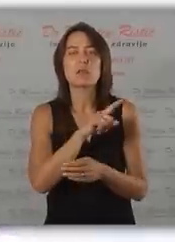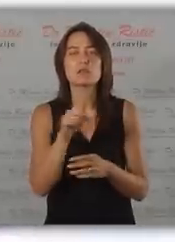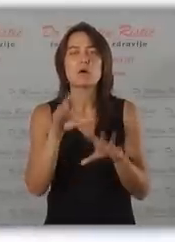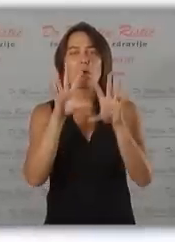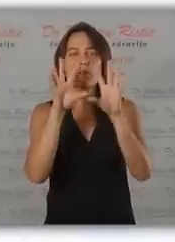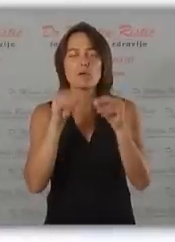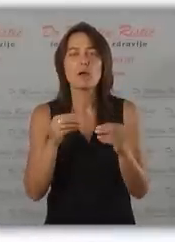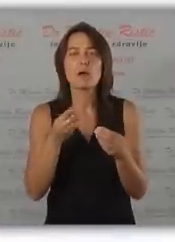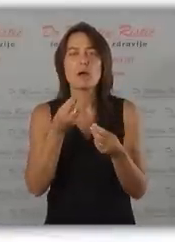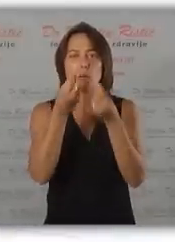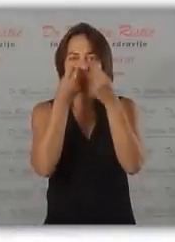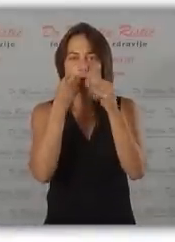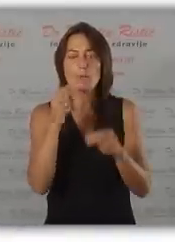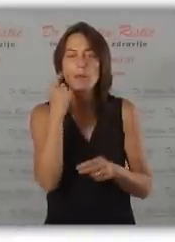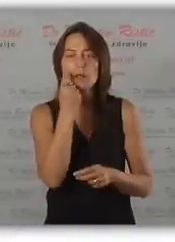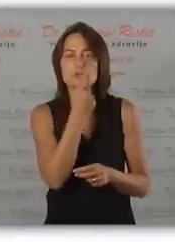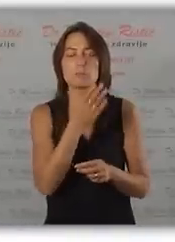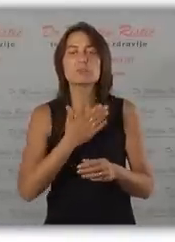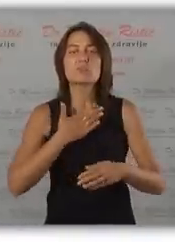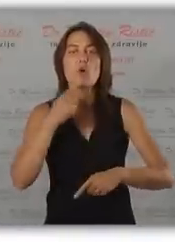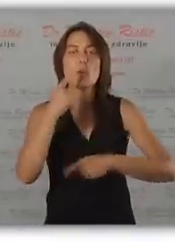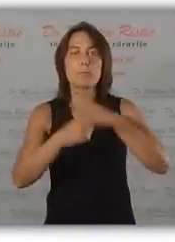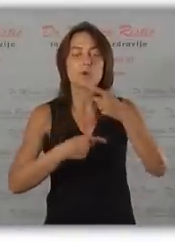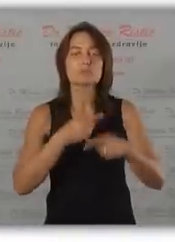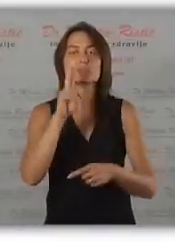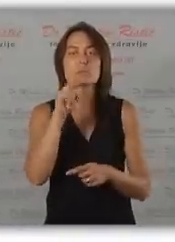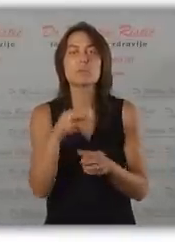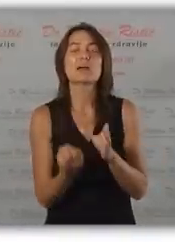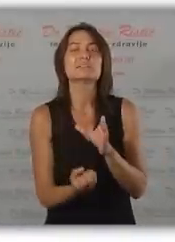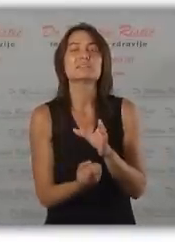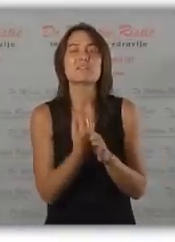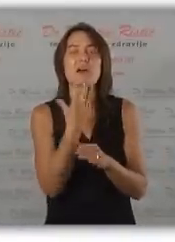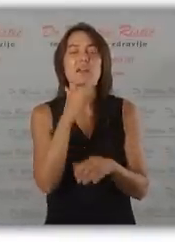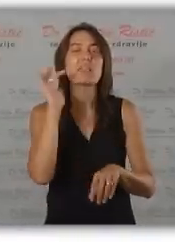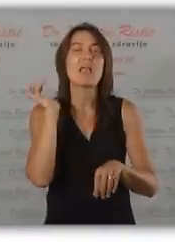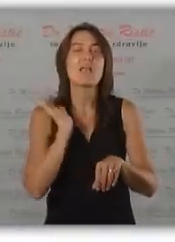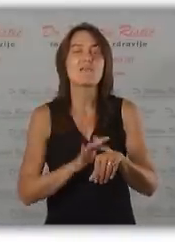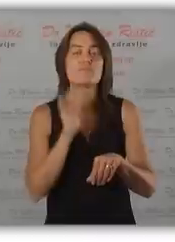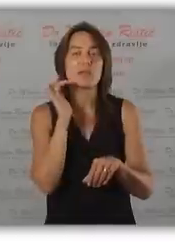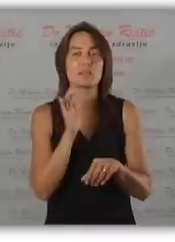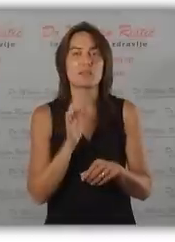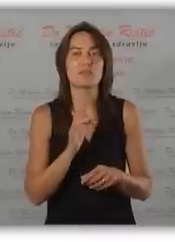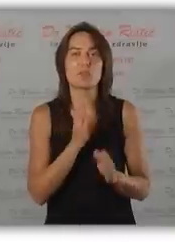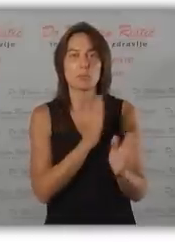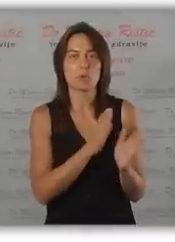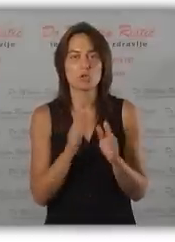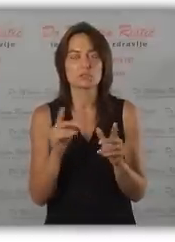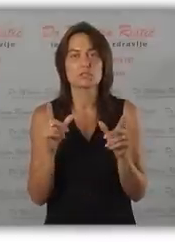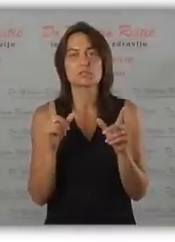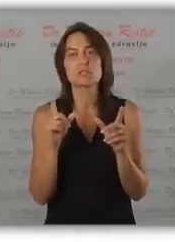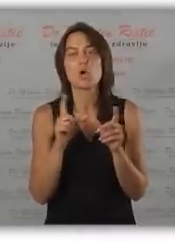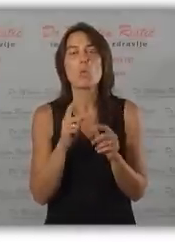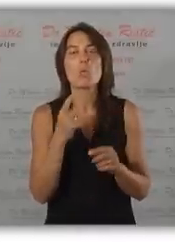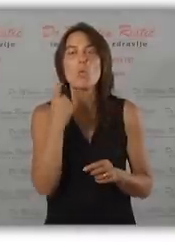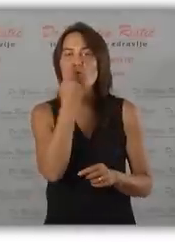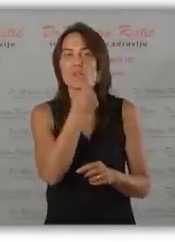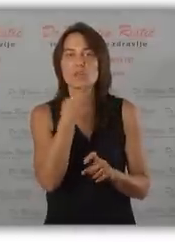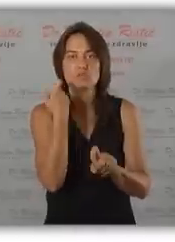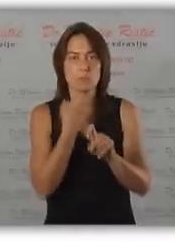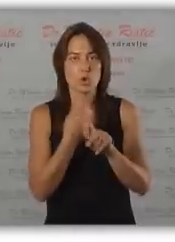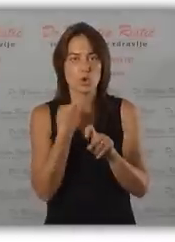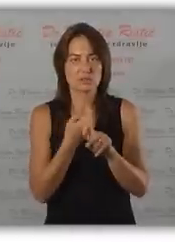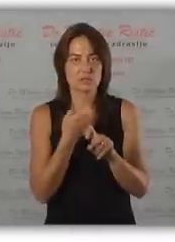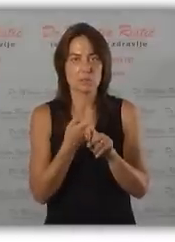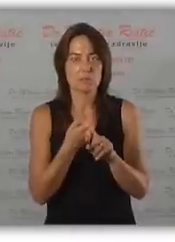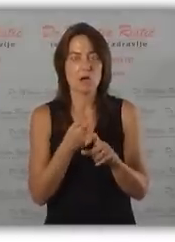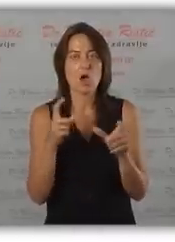ka gangrenoznom raspadanju koje za svoju posljedicu ima stvaranje infektivnih procesa u